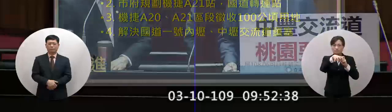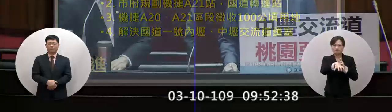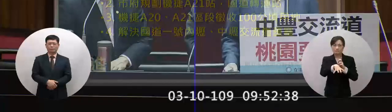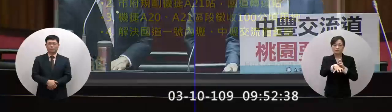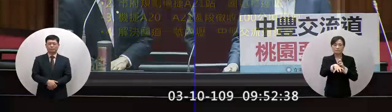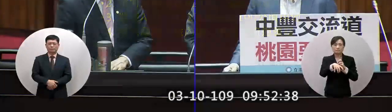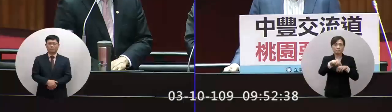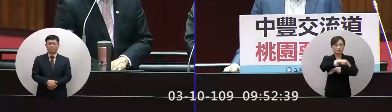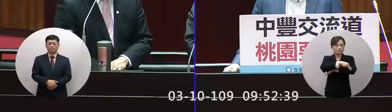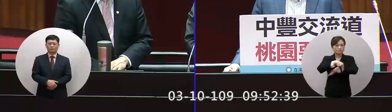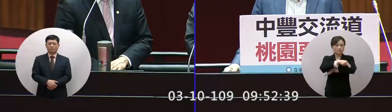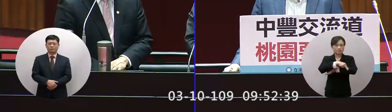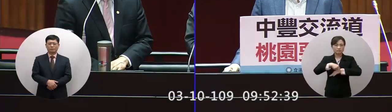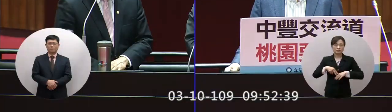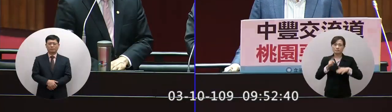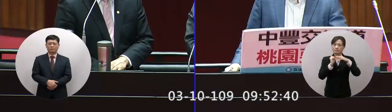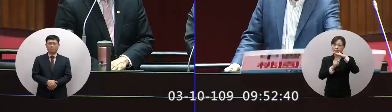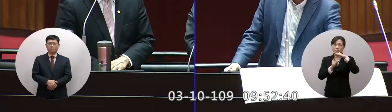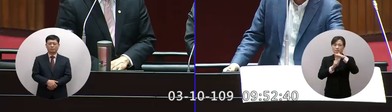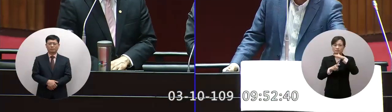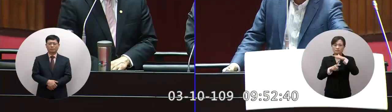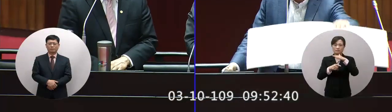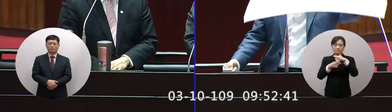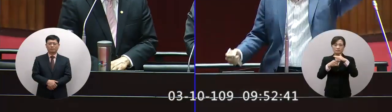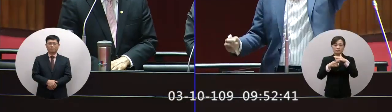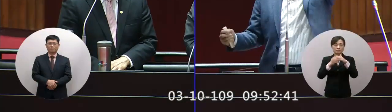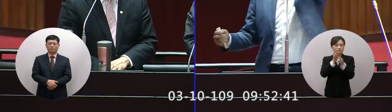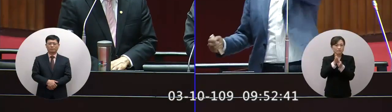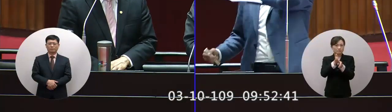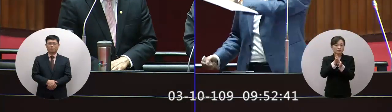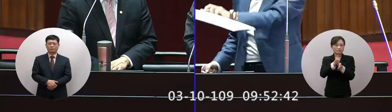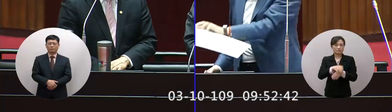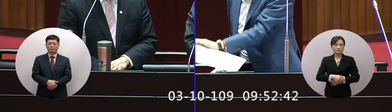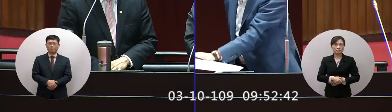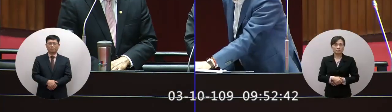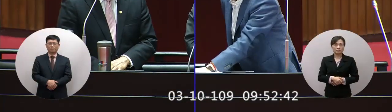的，可以讲说哦，没关系，